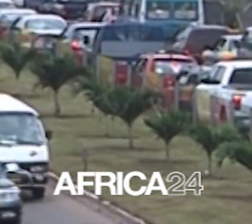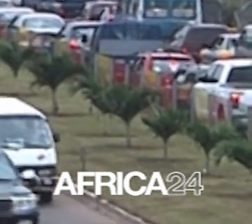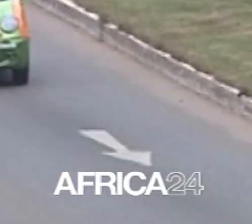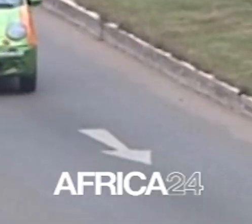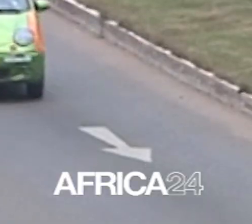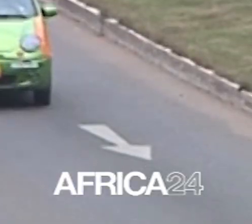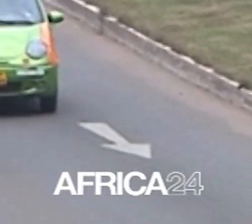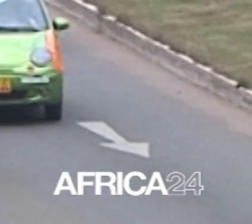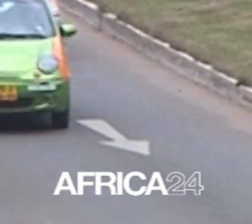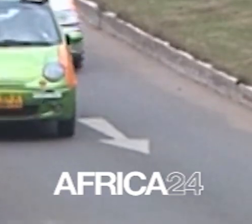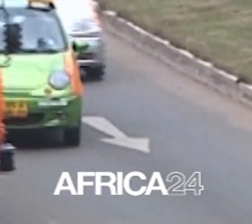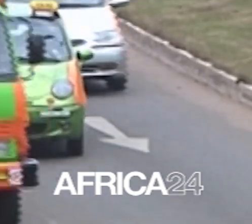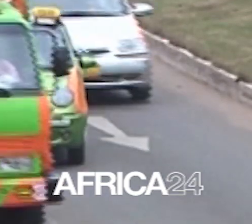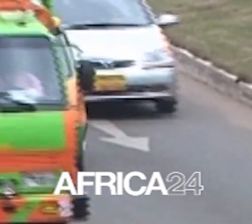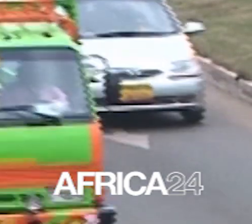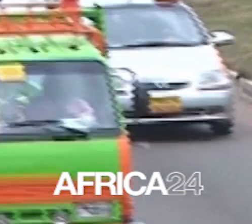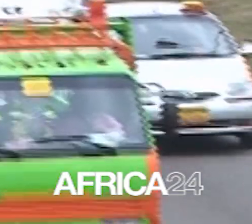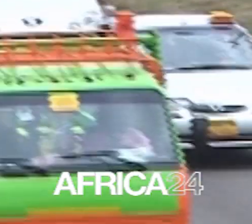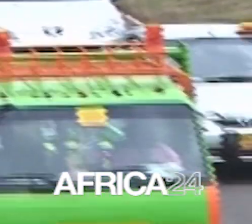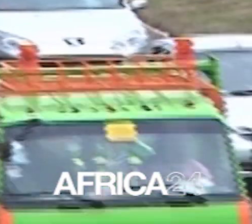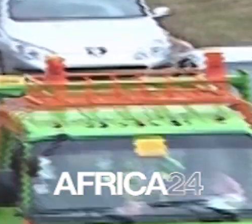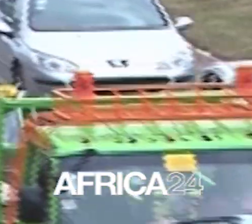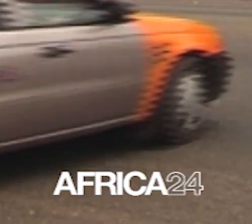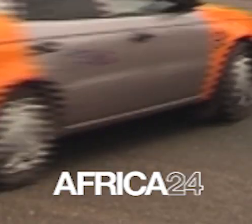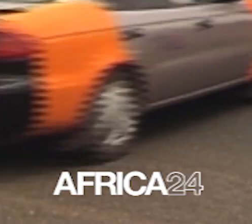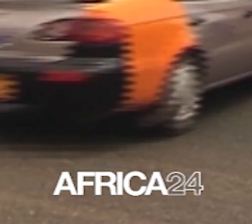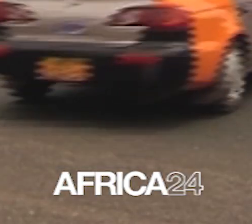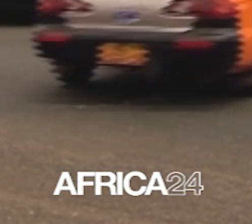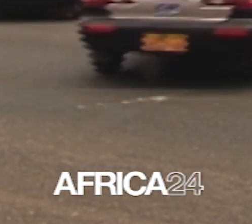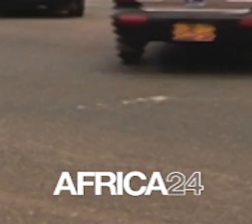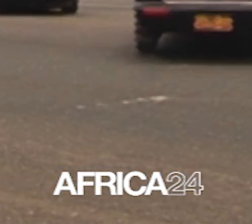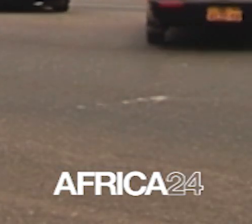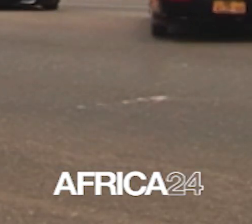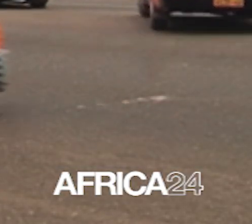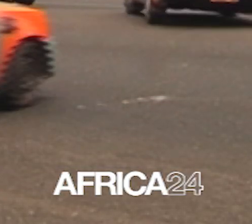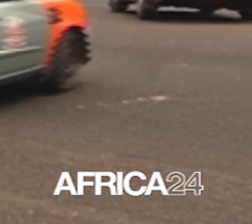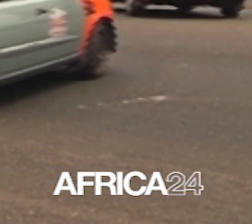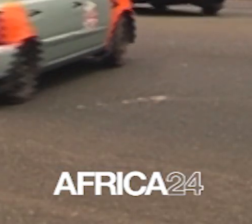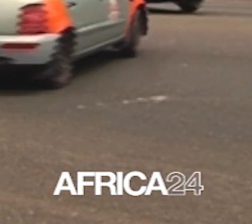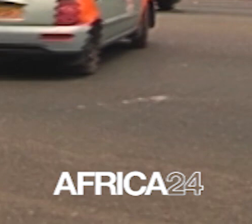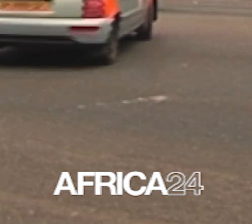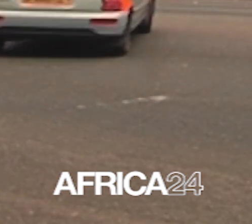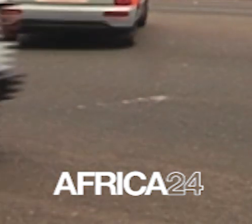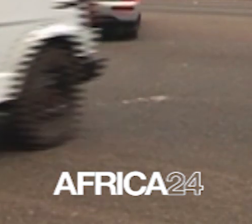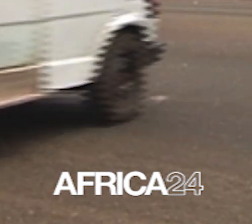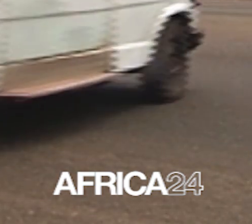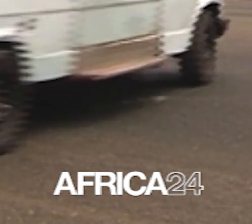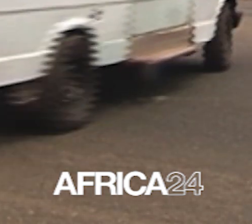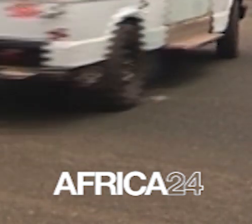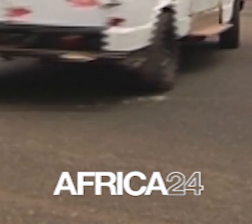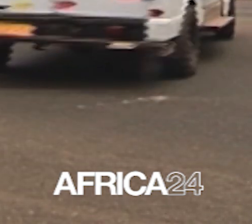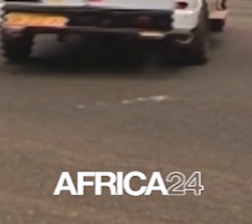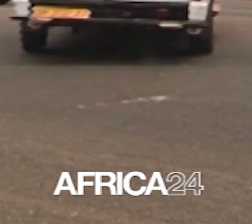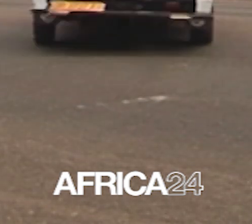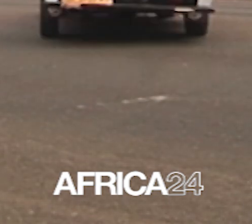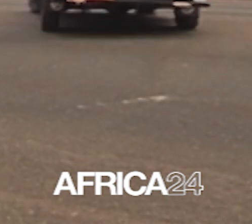international. C'est l'une des mesures prioritaires pour juguler une crise économique qui paralyse ce pays d'Afrique de l'Ouest. Le Ghana, qui a longtemps été le pays africain subsaharien